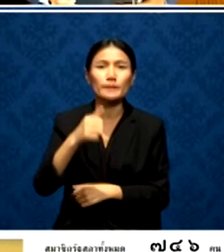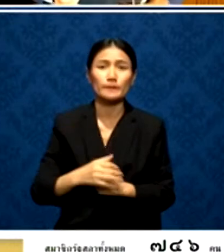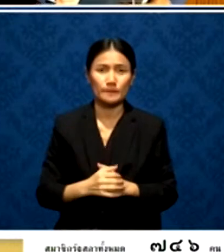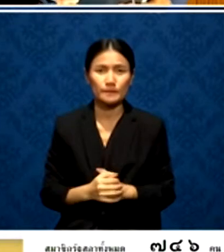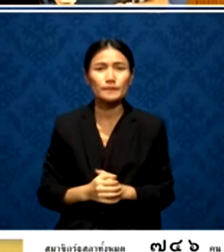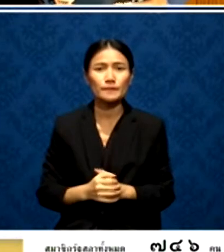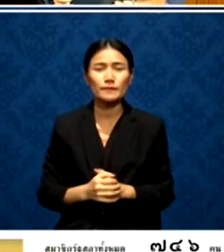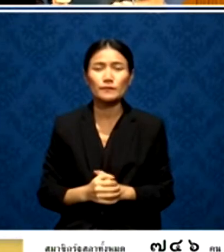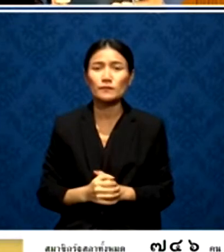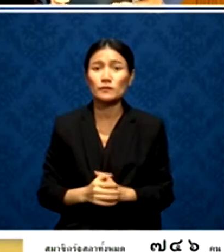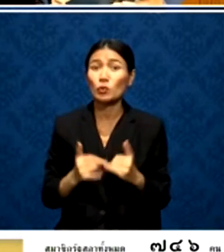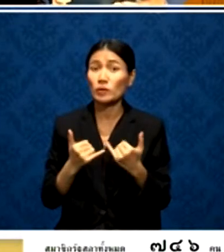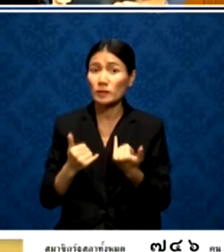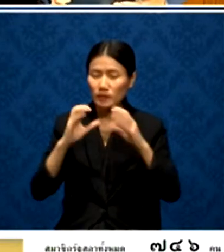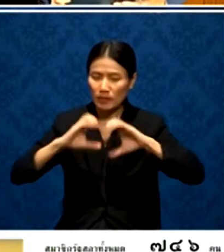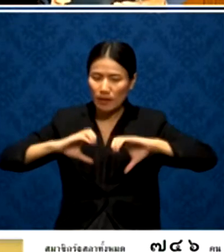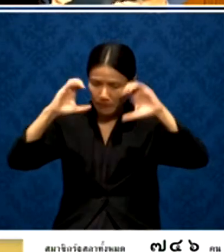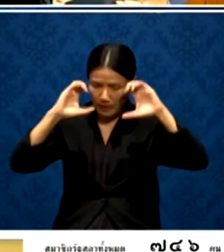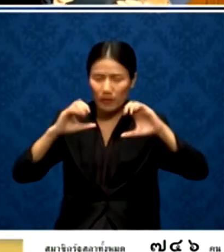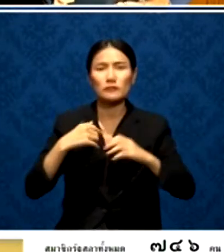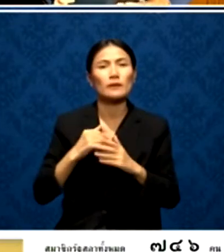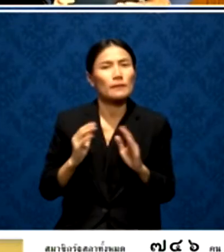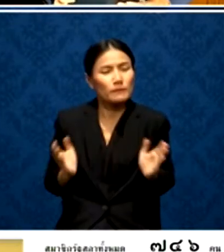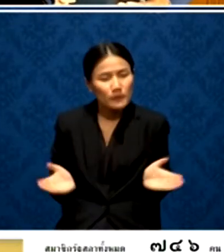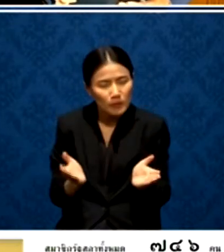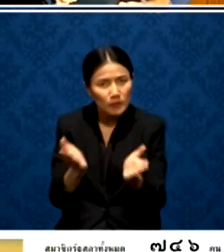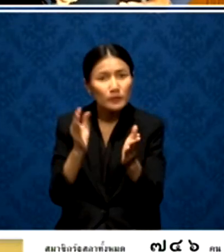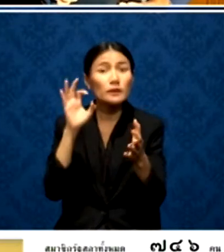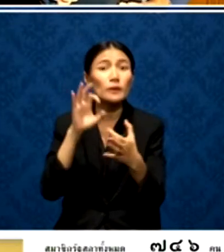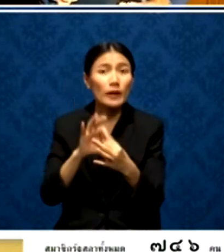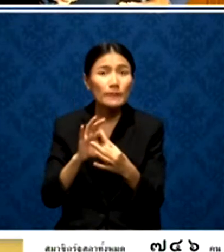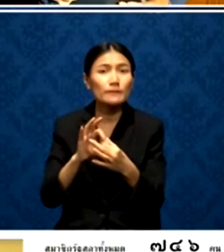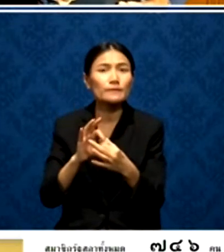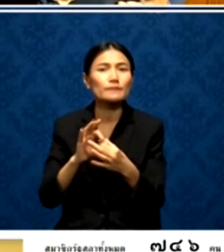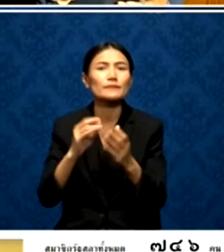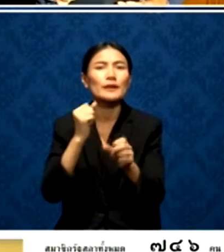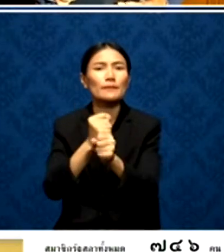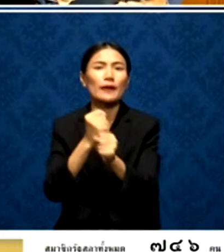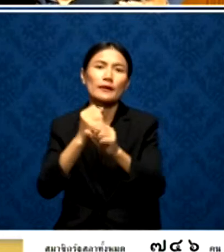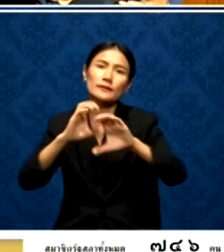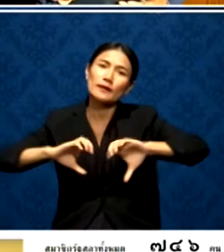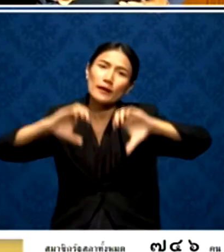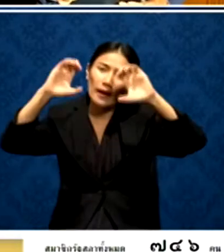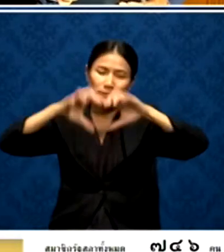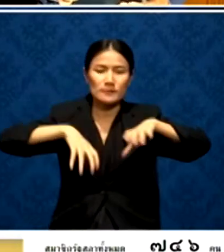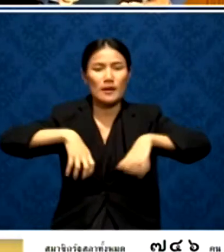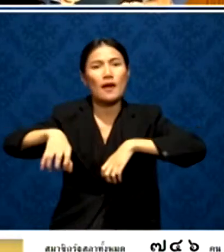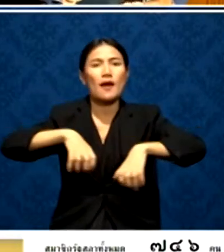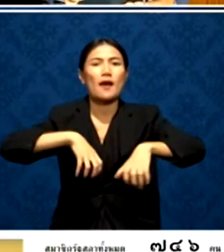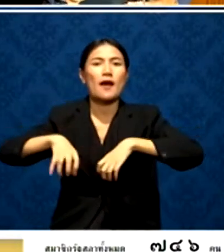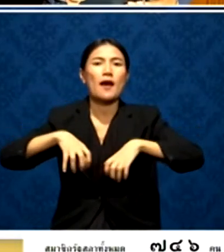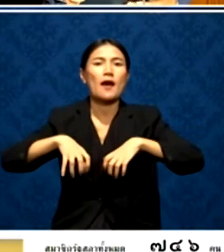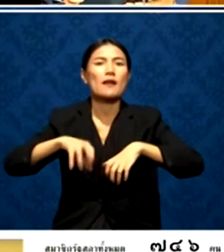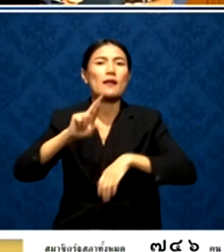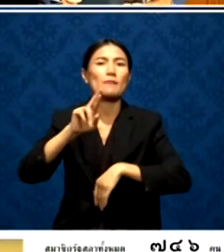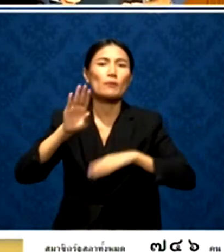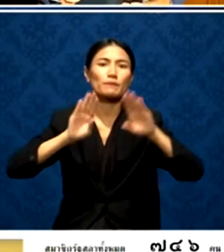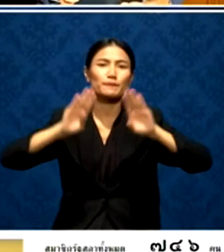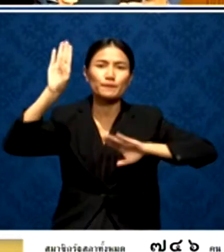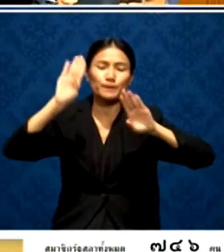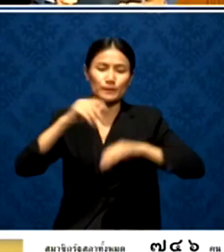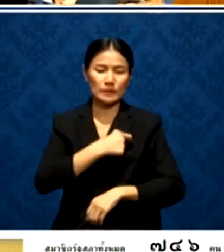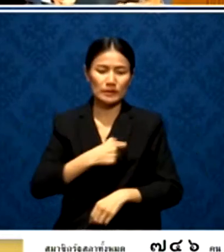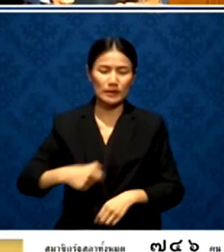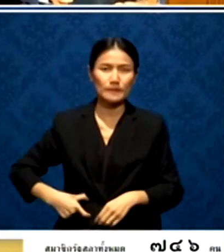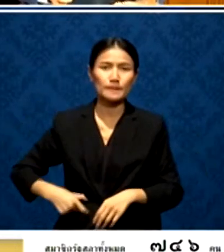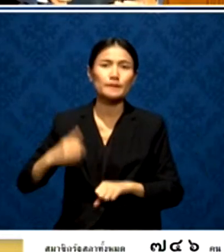รัฐบาลจะสร้างความชอบธรรมในการบริหารราชการแผ่นดินในระบอบประชาธิปไตยอันมีพระมห